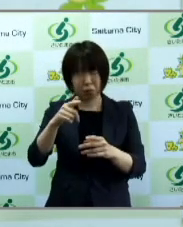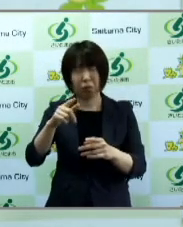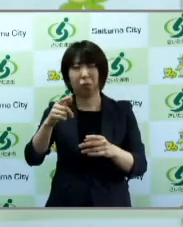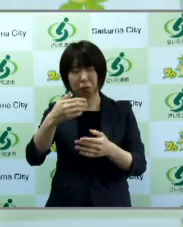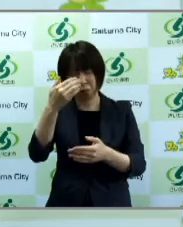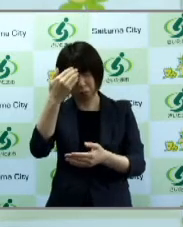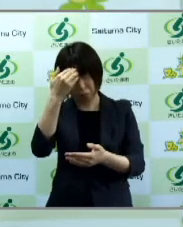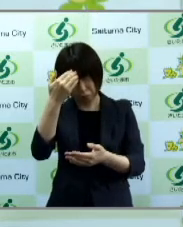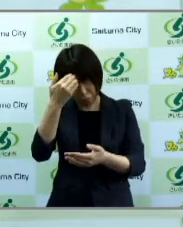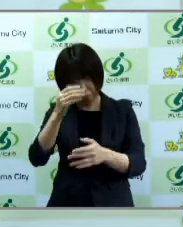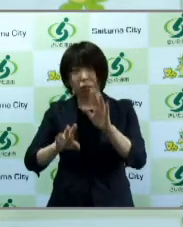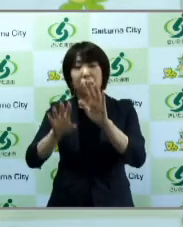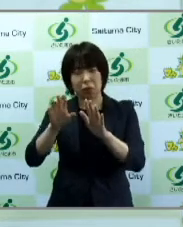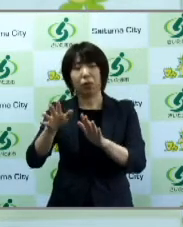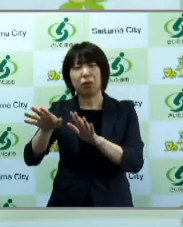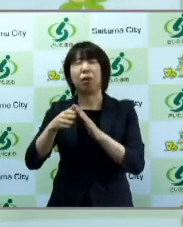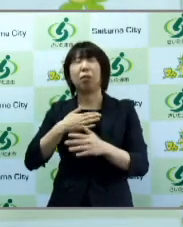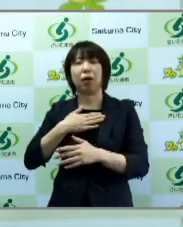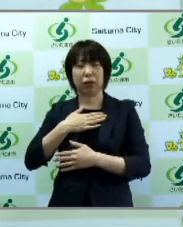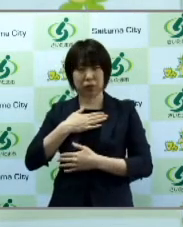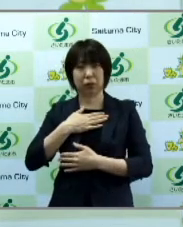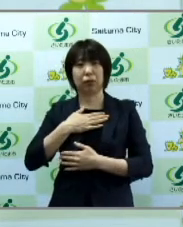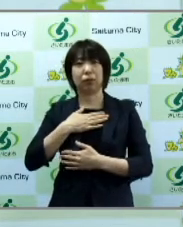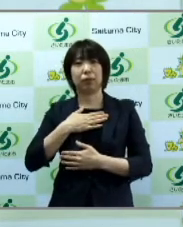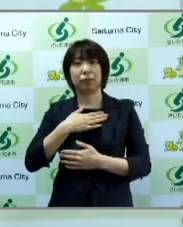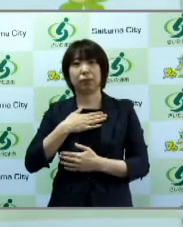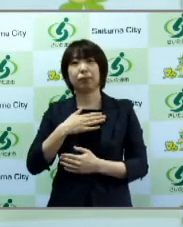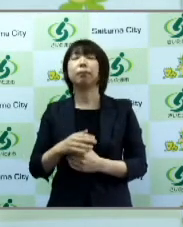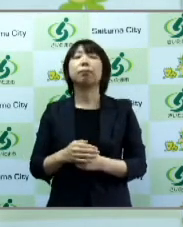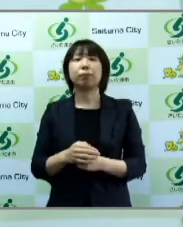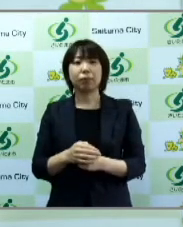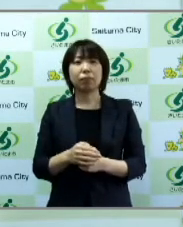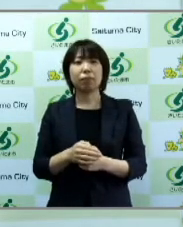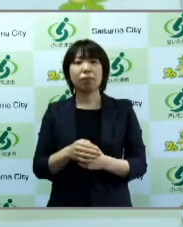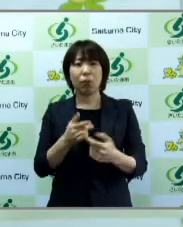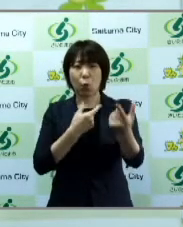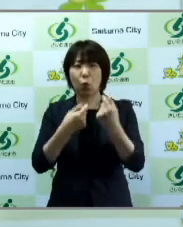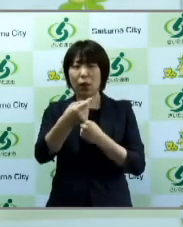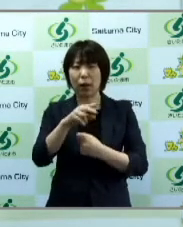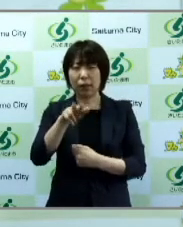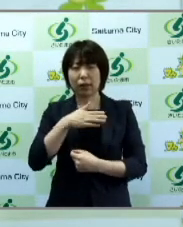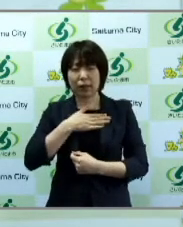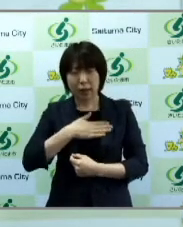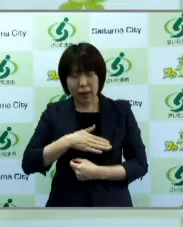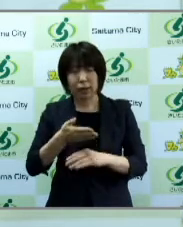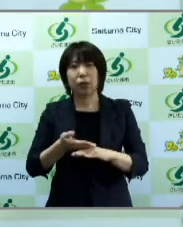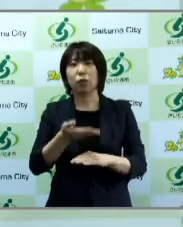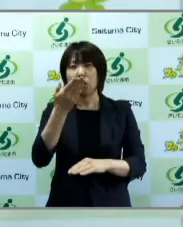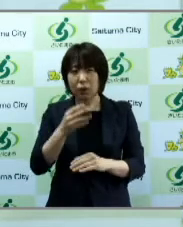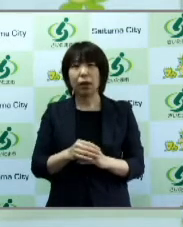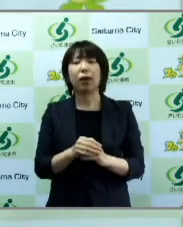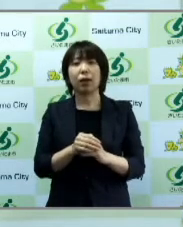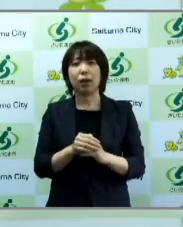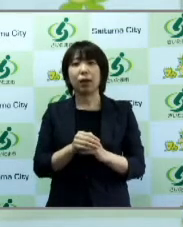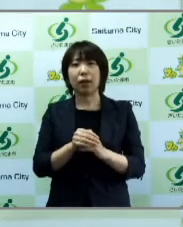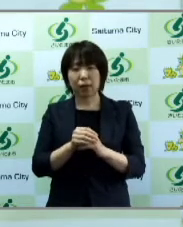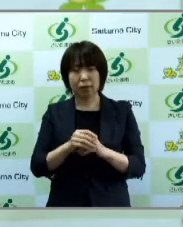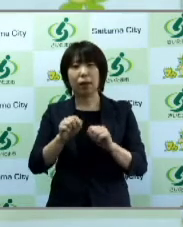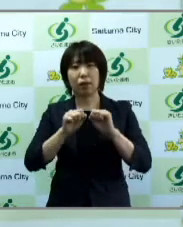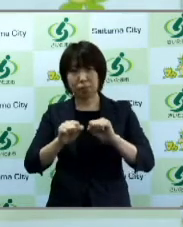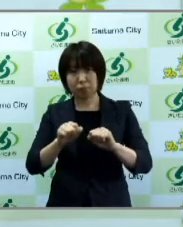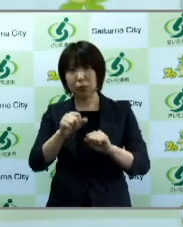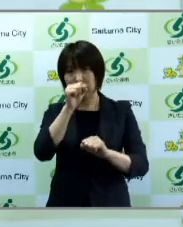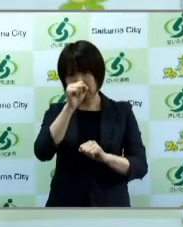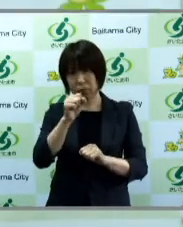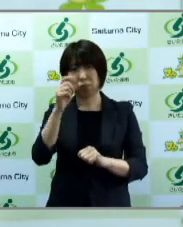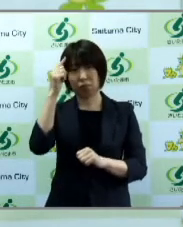分分かっておりますので、その中でやはり両者が理解し合える中で行われた方がより効果が高くなるんじゃないかという、そういう意味でござい